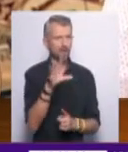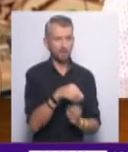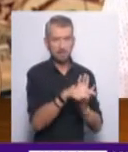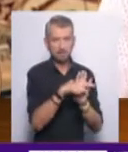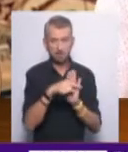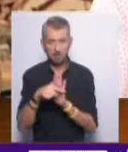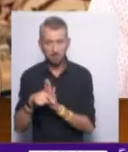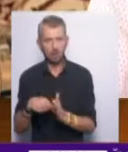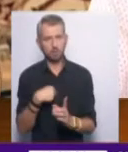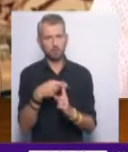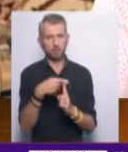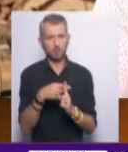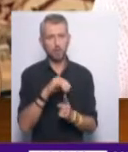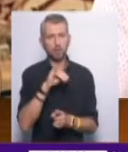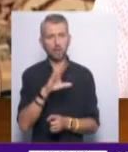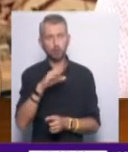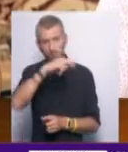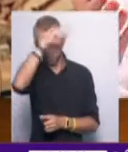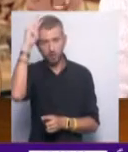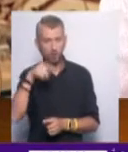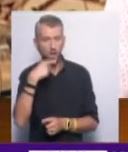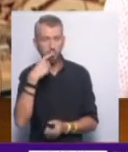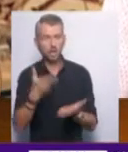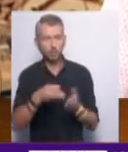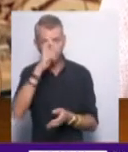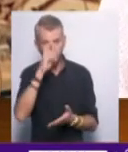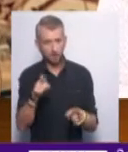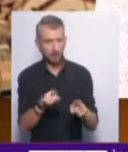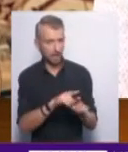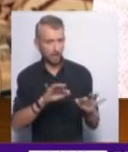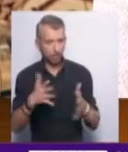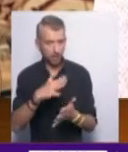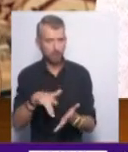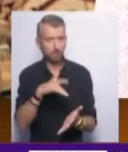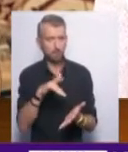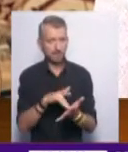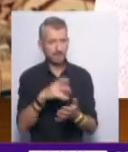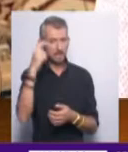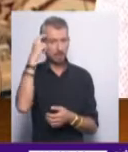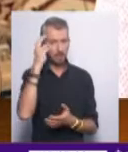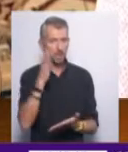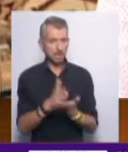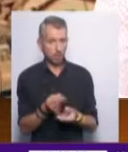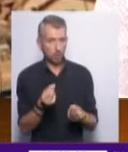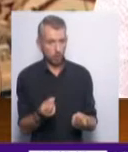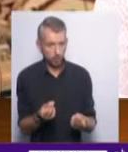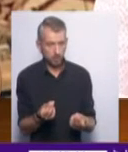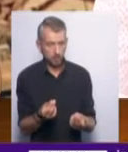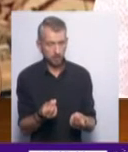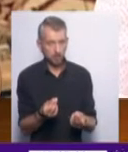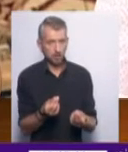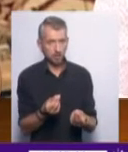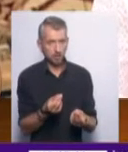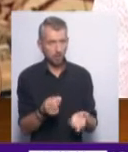плюсом. І Юлія Володимирівна Тимошенко каже, якщо в державі таке твориться, в місті Києві є гроші,